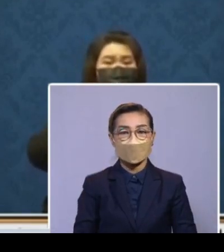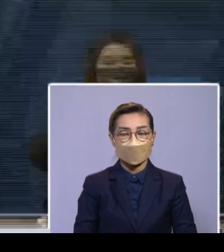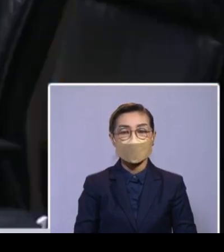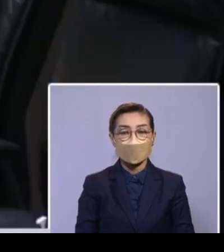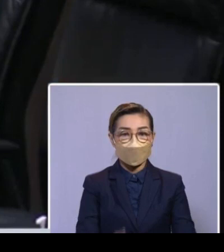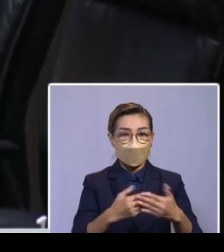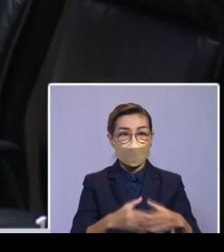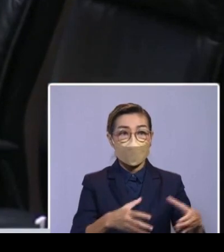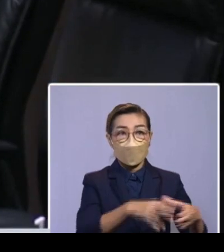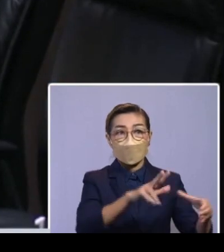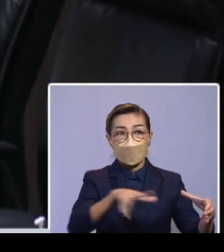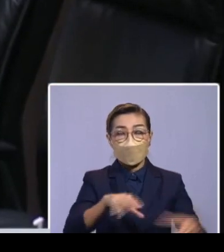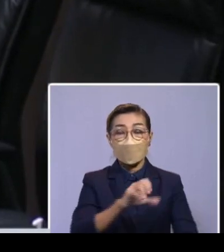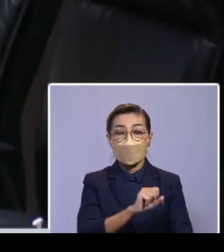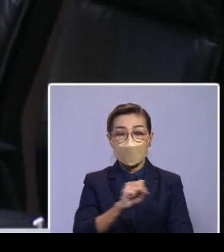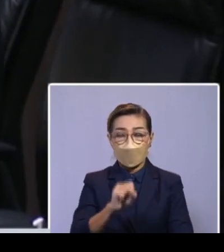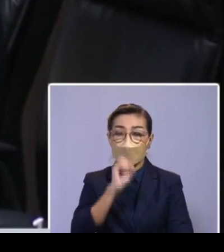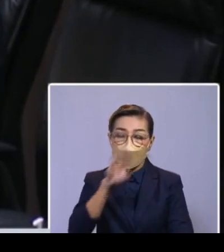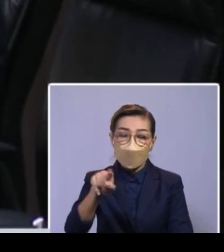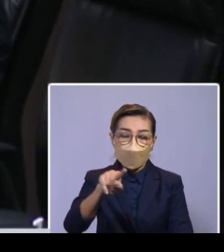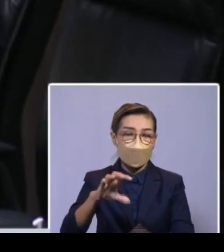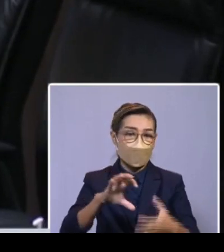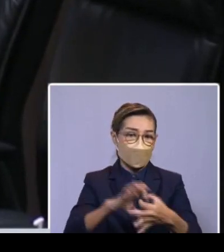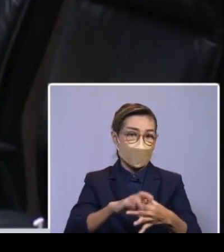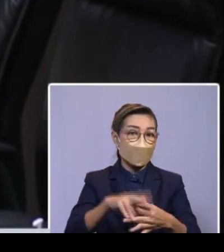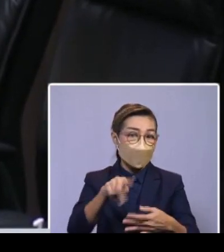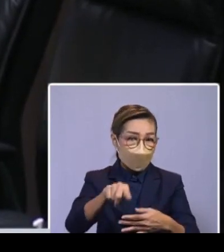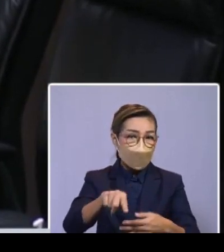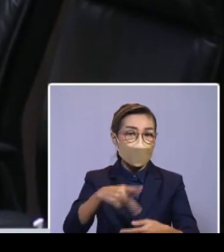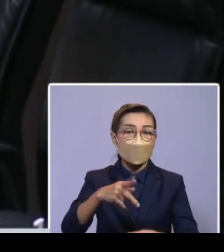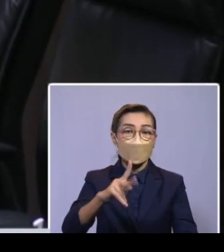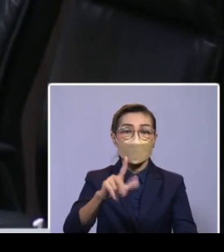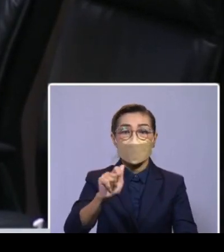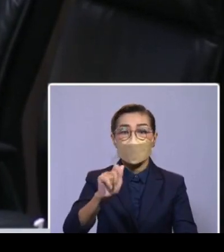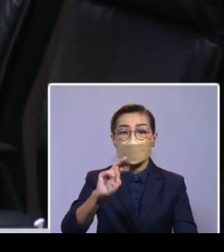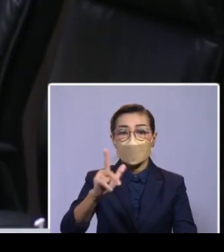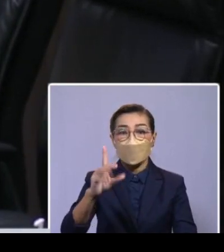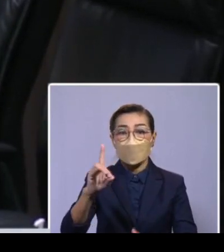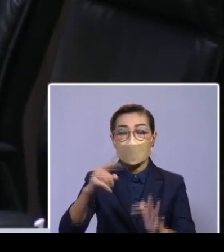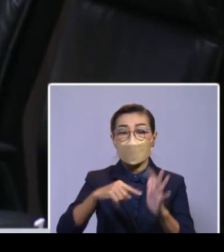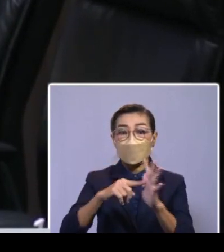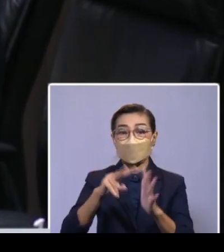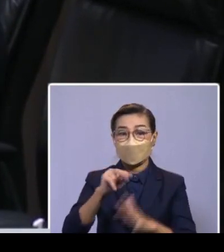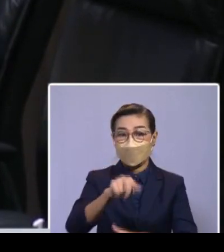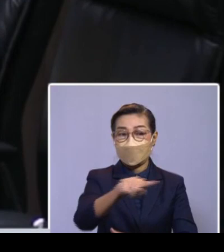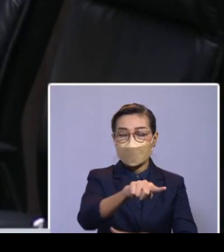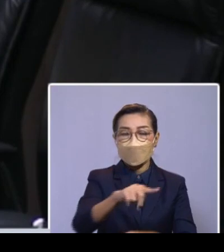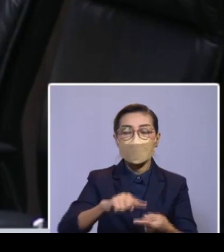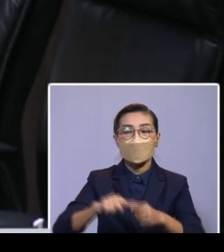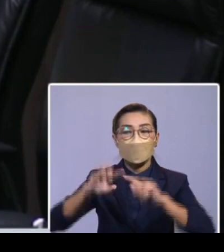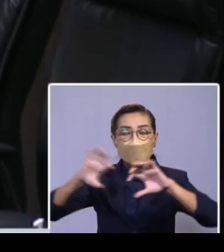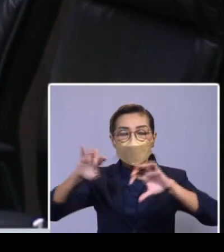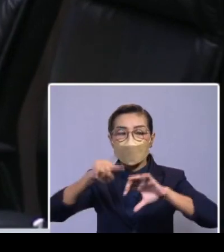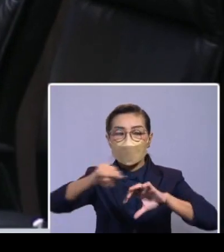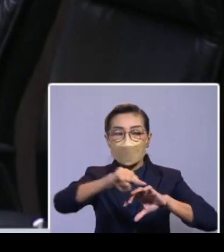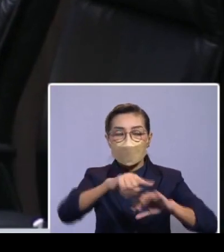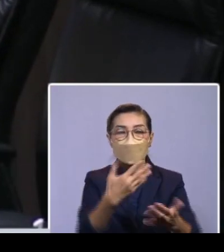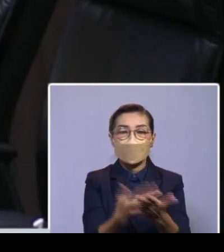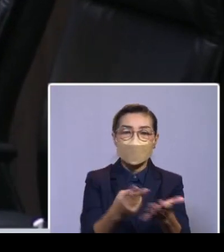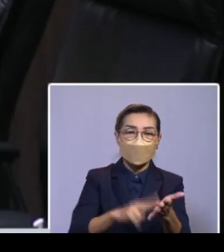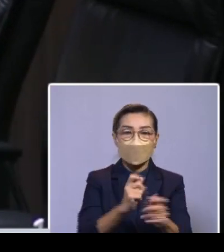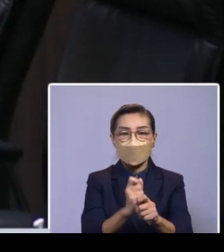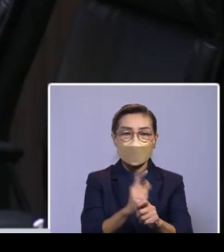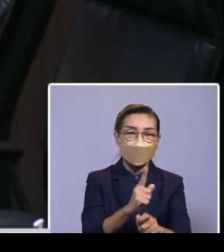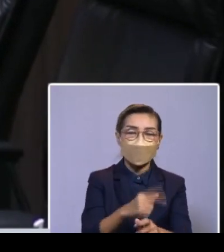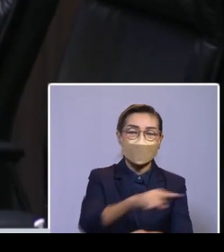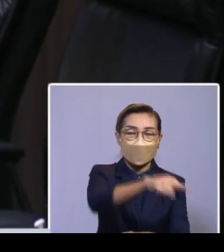พื่อไทยอภิปรายกรณีข้างโง่คลองด่านว่าละเว้นการเรียกค่าเสียหายจากผู้กระทำผิดเนื่องจากเป็นพรรคพวกเดียวกันนอกจากนี้ยังขอให้ร้อยเอกธร